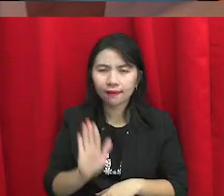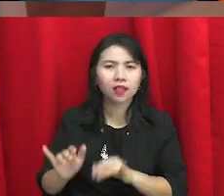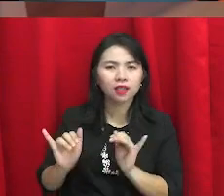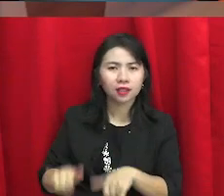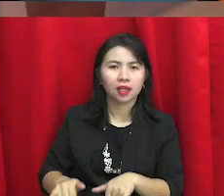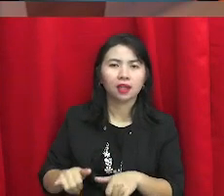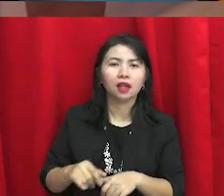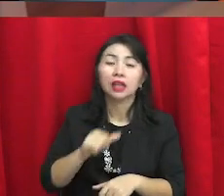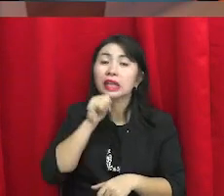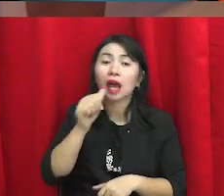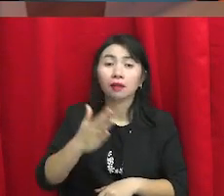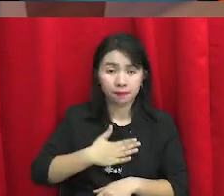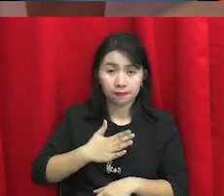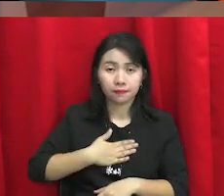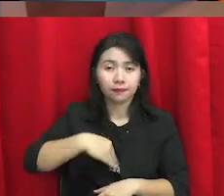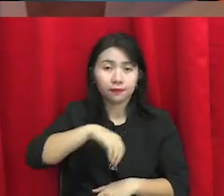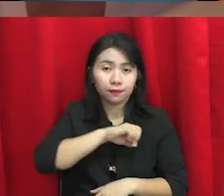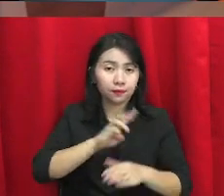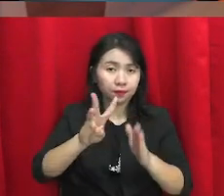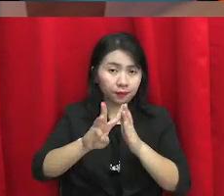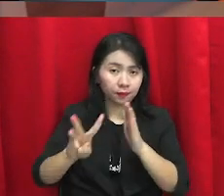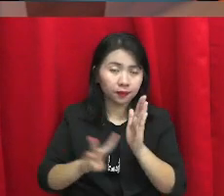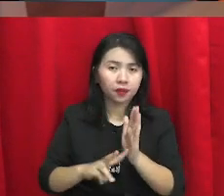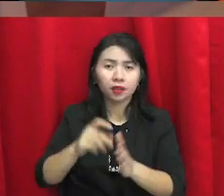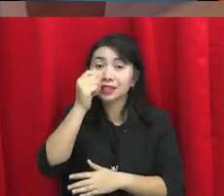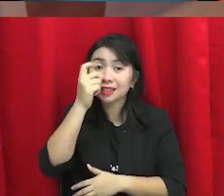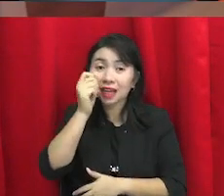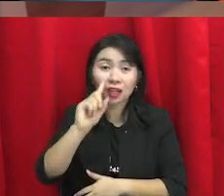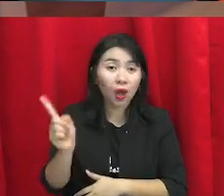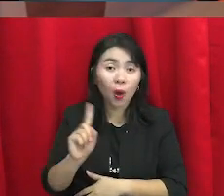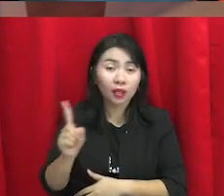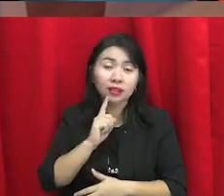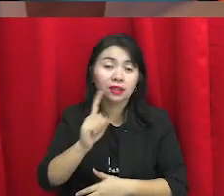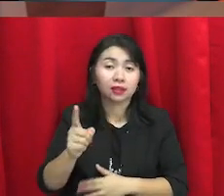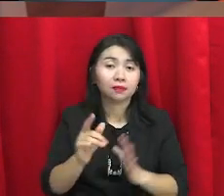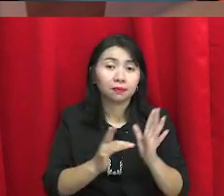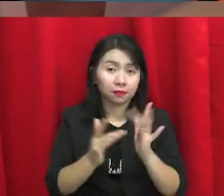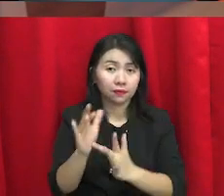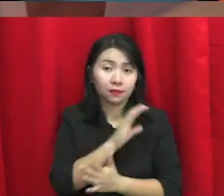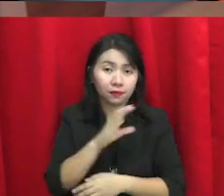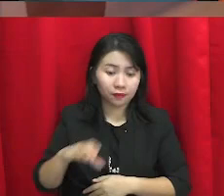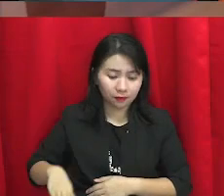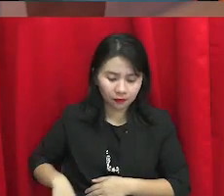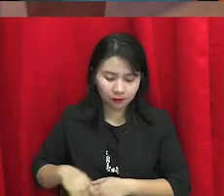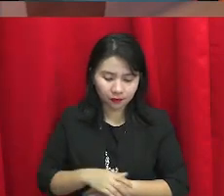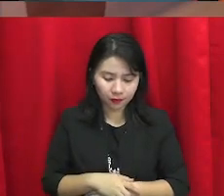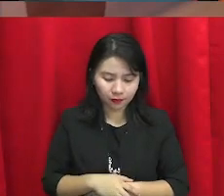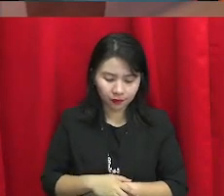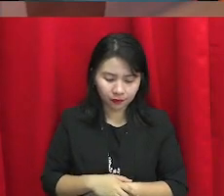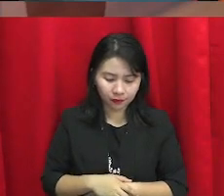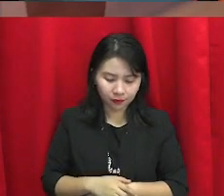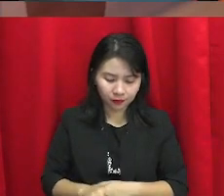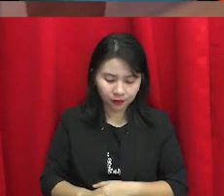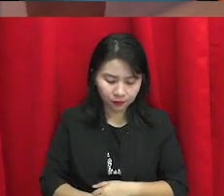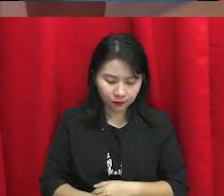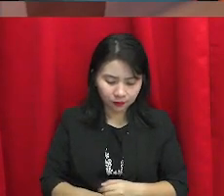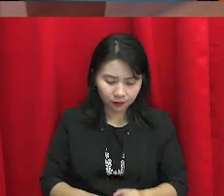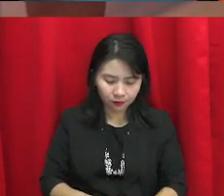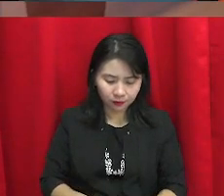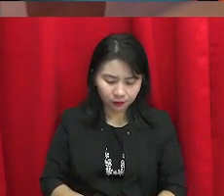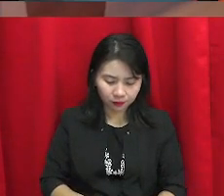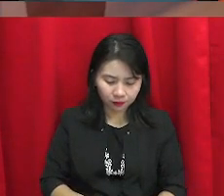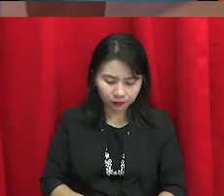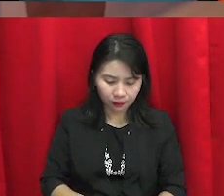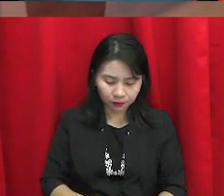not as I will. Nakuha niya yung construction ng kanyang pananalita ng Panginoong Hesukristo. Kung paano niya sinabi